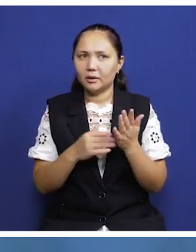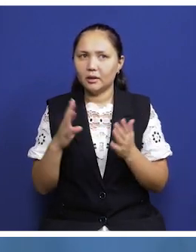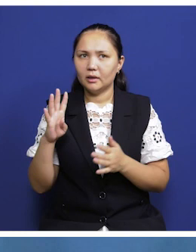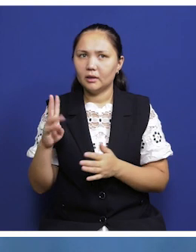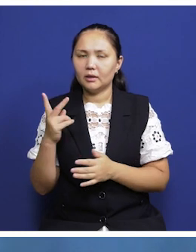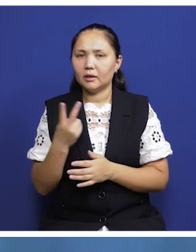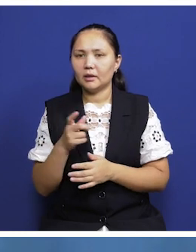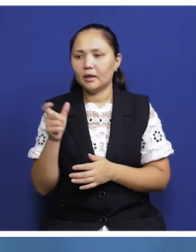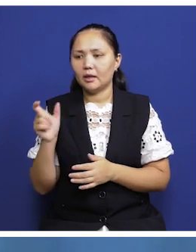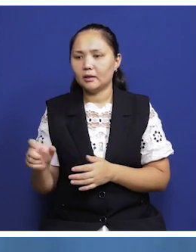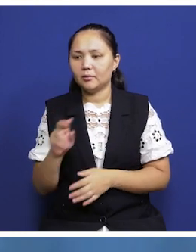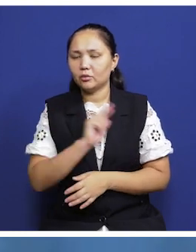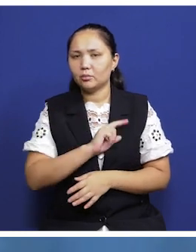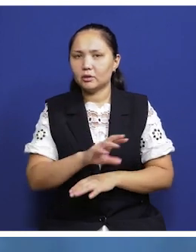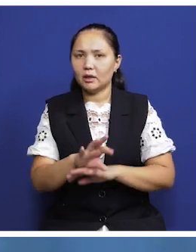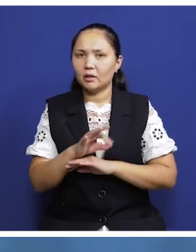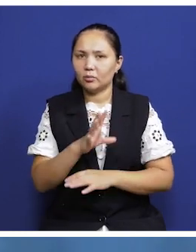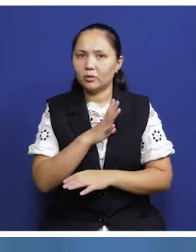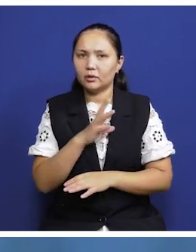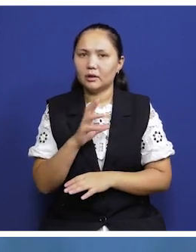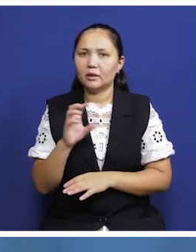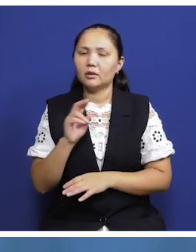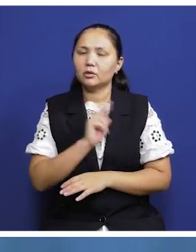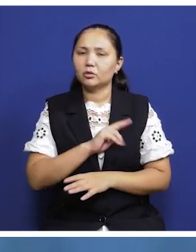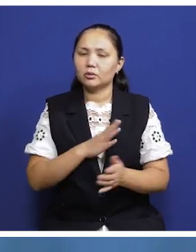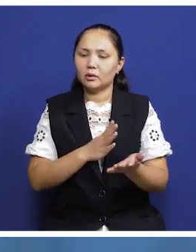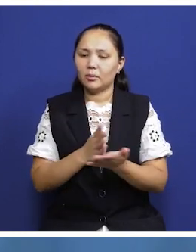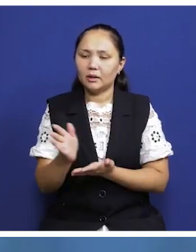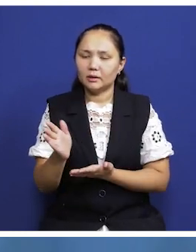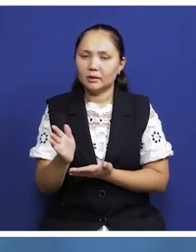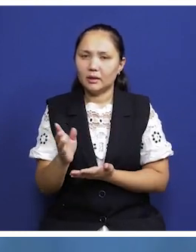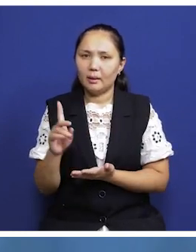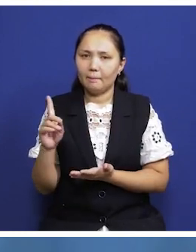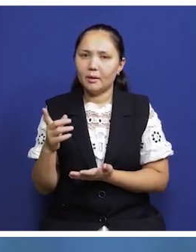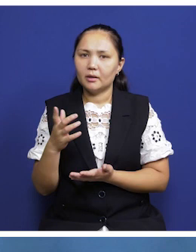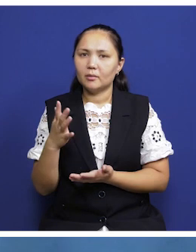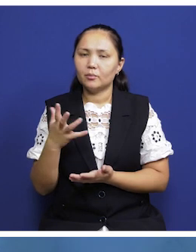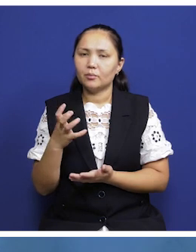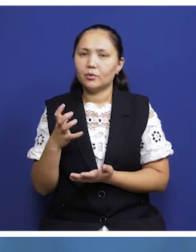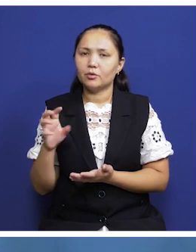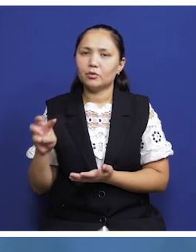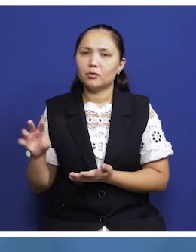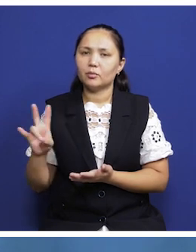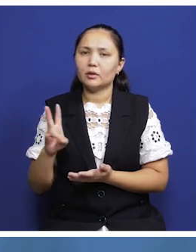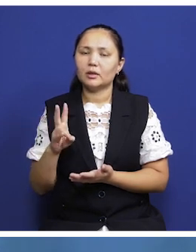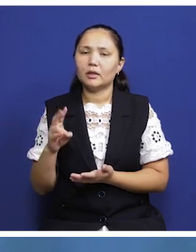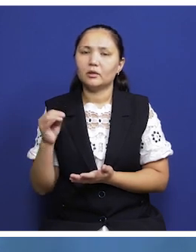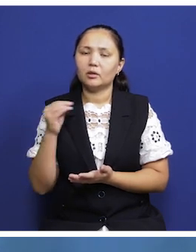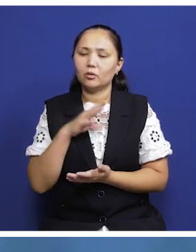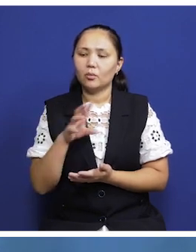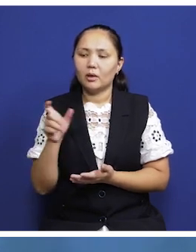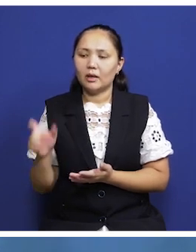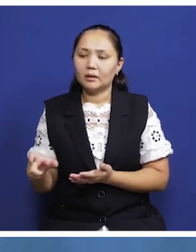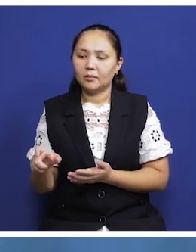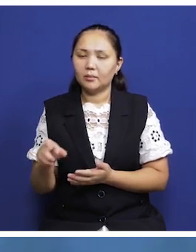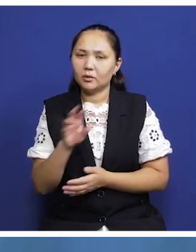42 адам жұмыспен қамтылды. Еңбек бағыты бойынша 1,5 мыңнан астам адам жұмыспен қамтылды. Сонымен